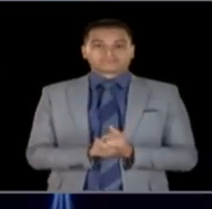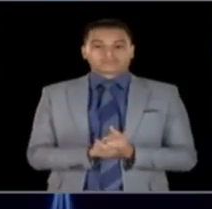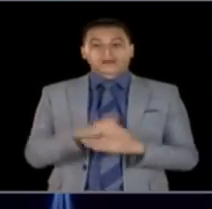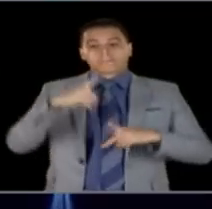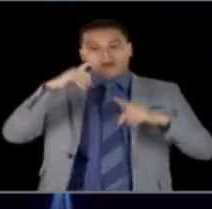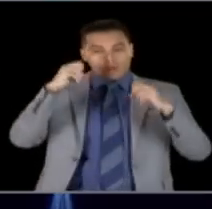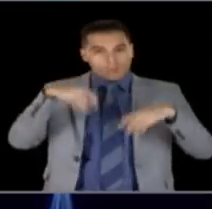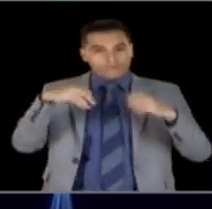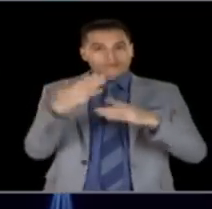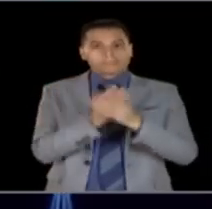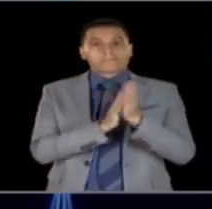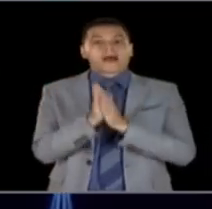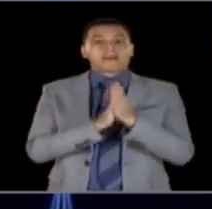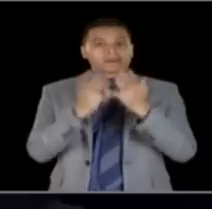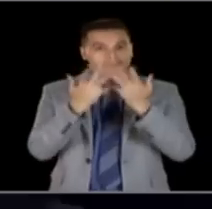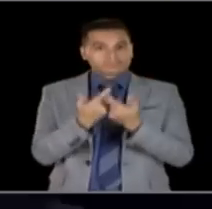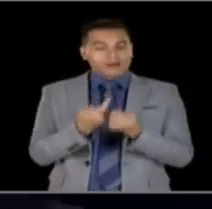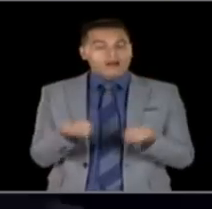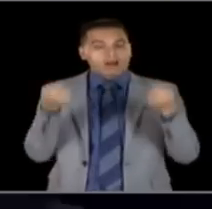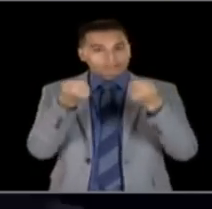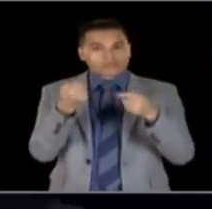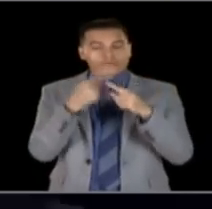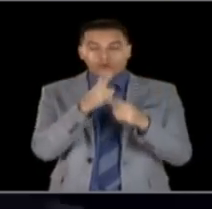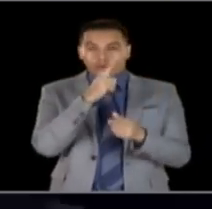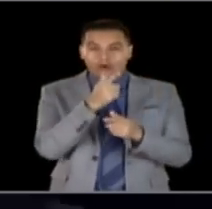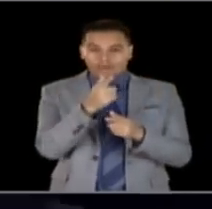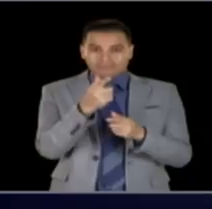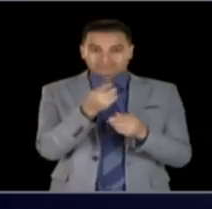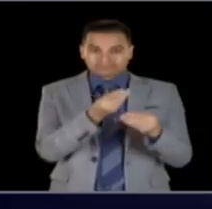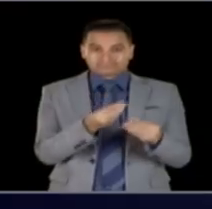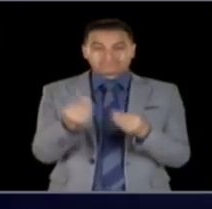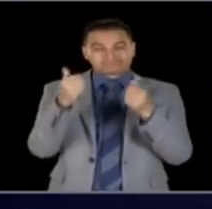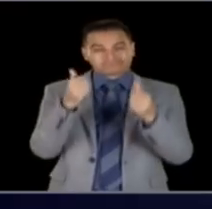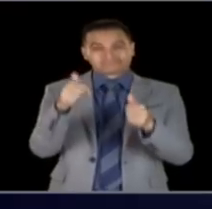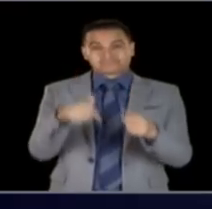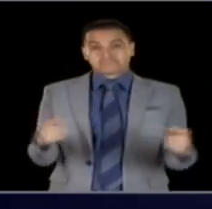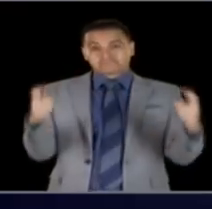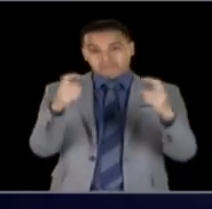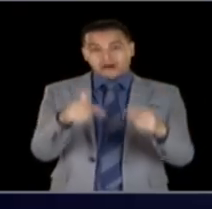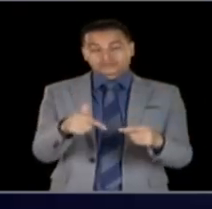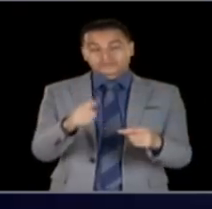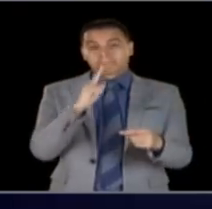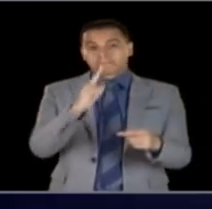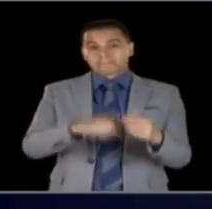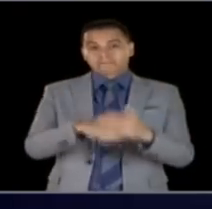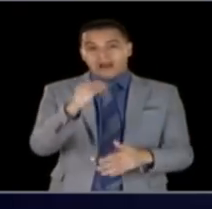يوفقنا في الحاله عامه يعني، بس مش في ماتش. لا لا عجباني اللغه جدا. ماتش النهارده